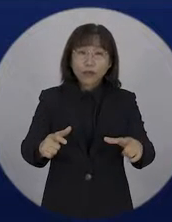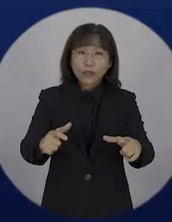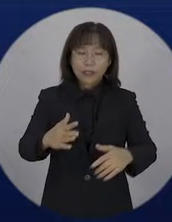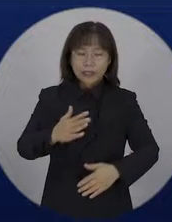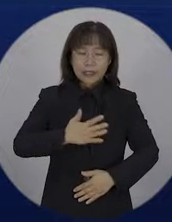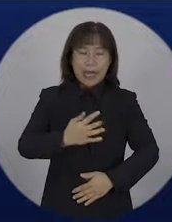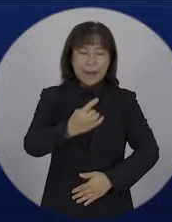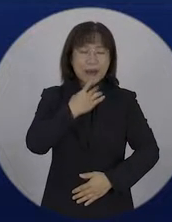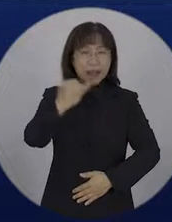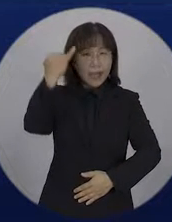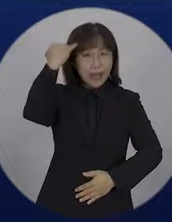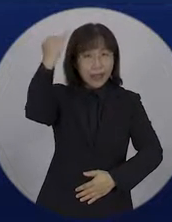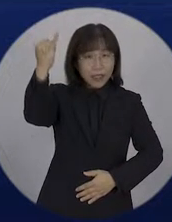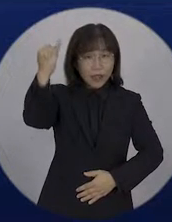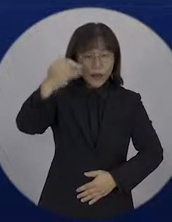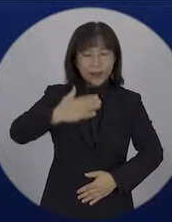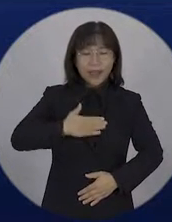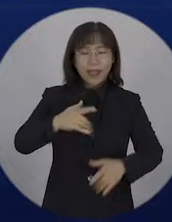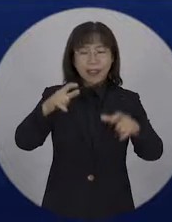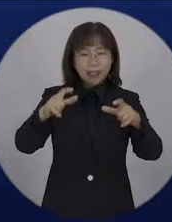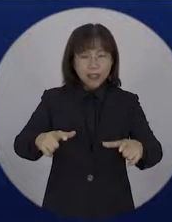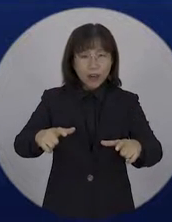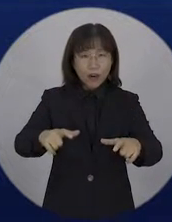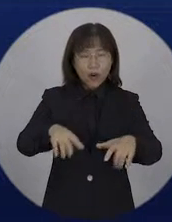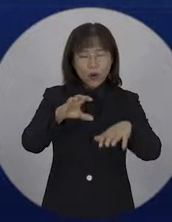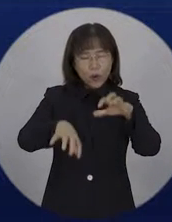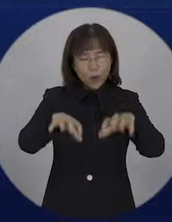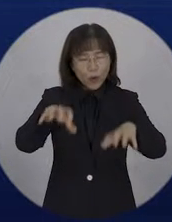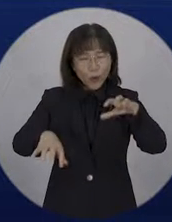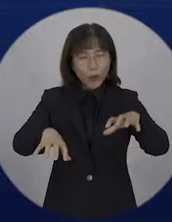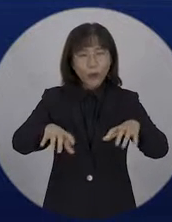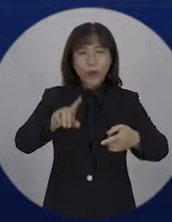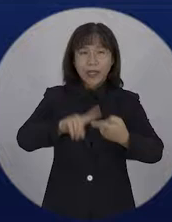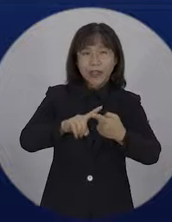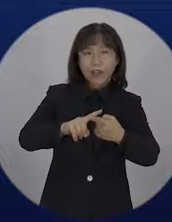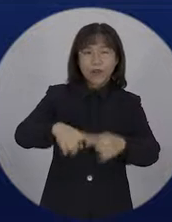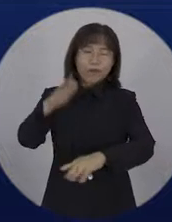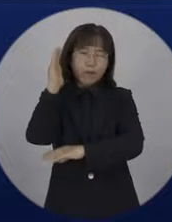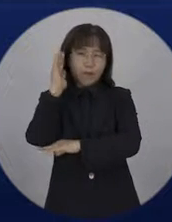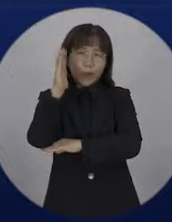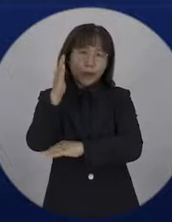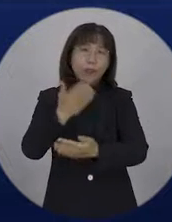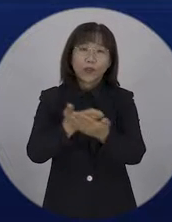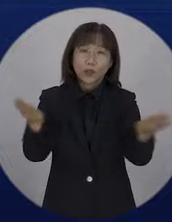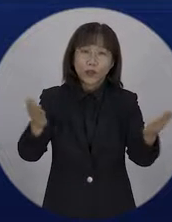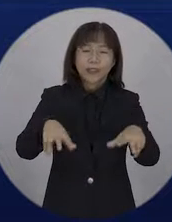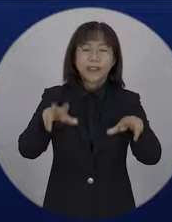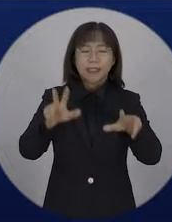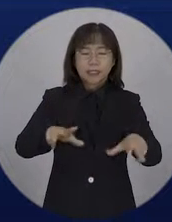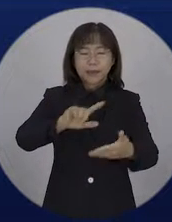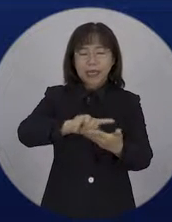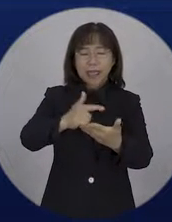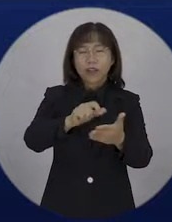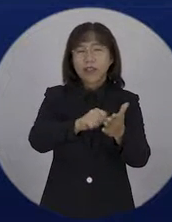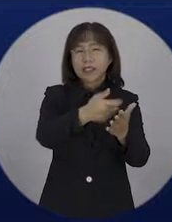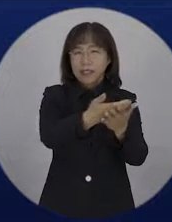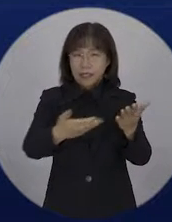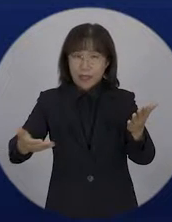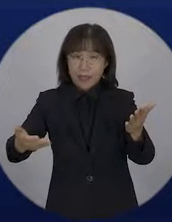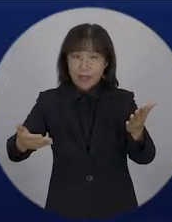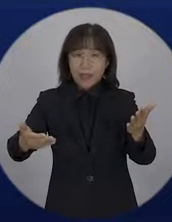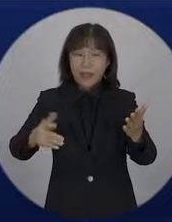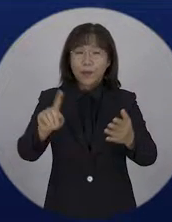강서구가 나만의 아이디어로 우리 지역 곳곳의 이야기를 들려줄 지금은 강서시대,